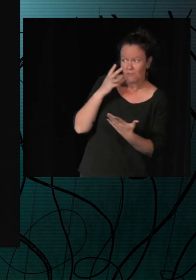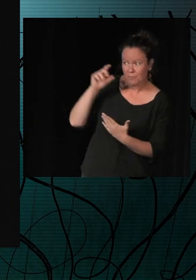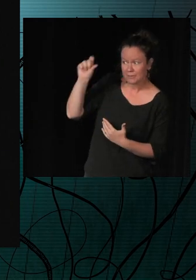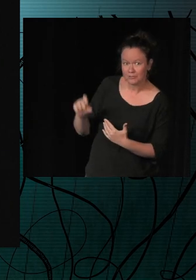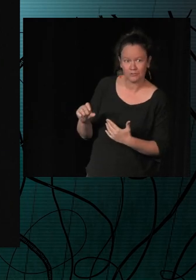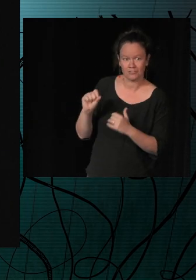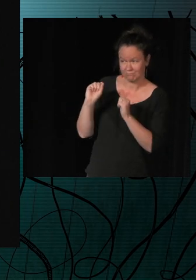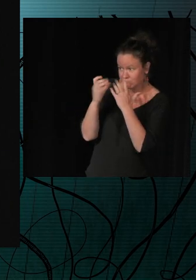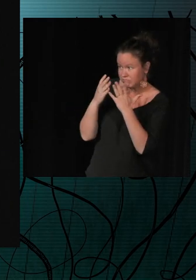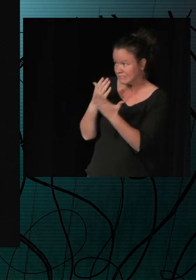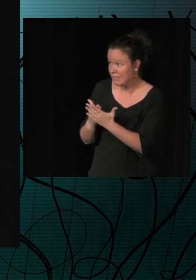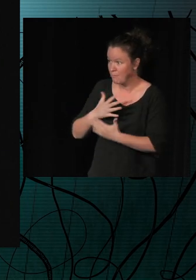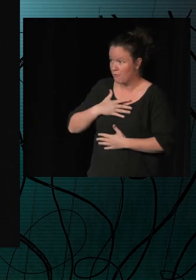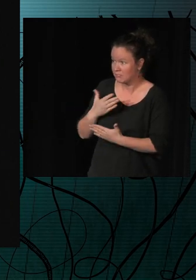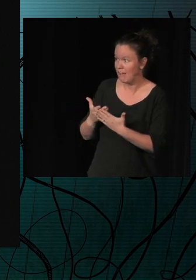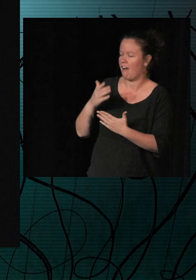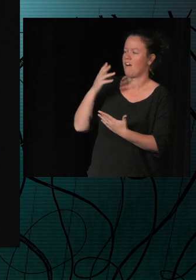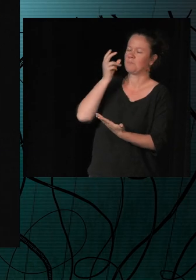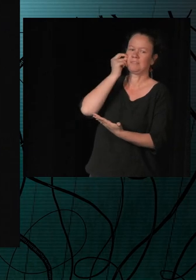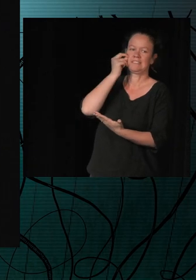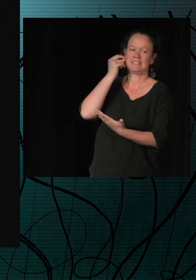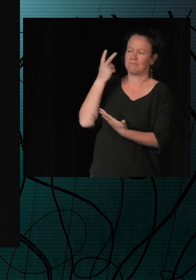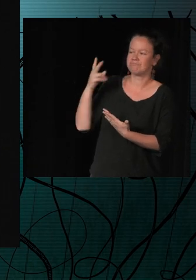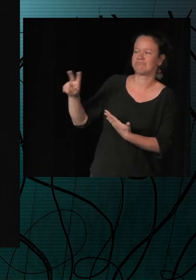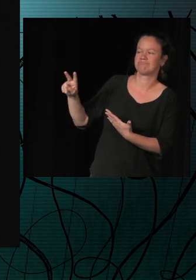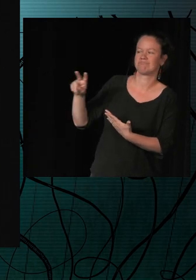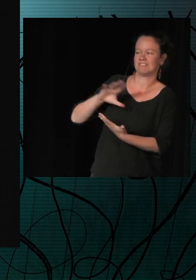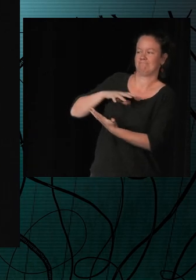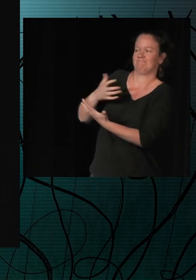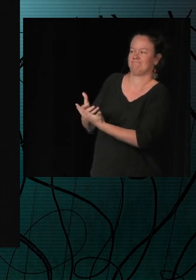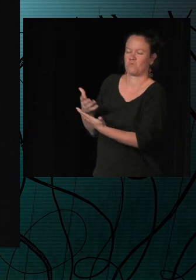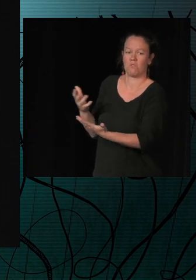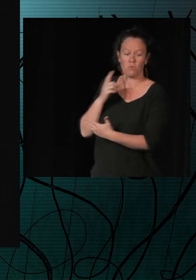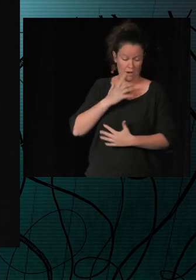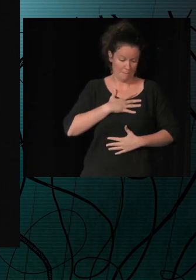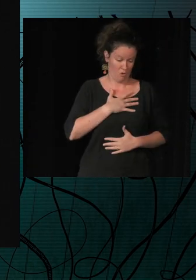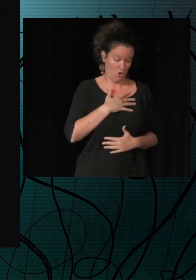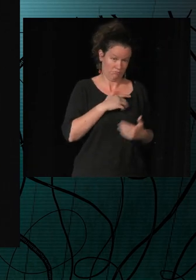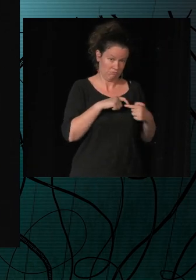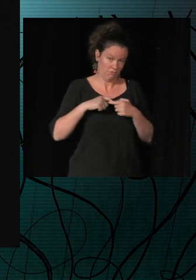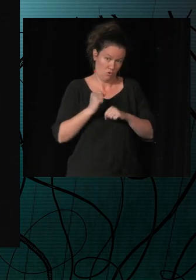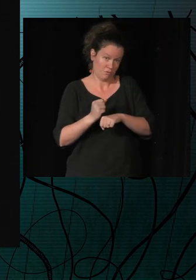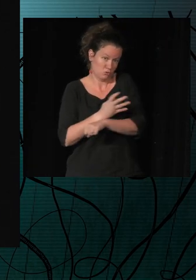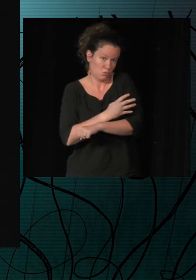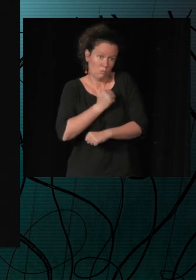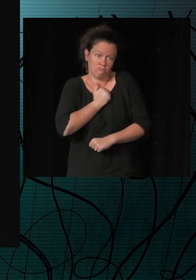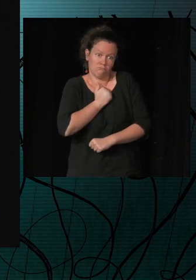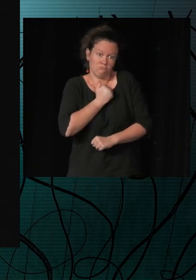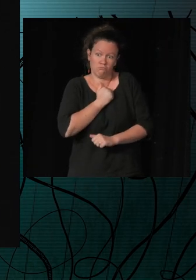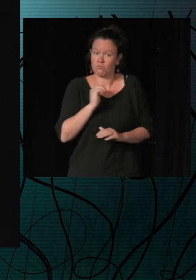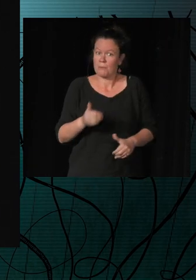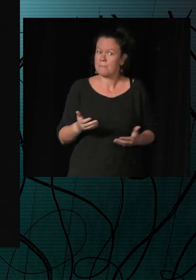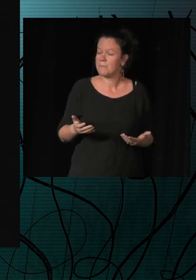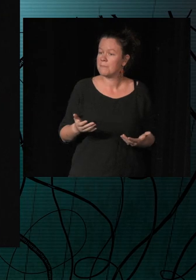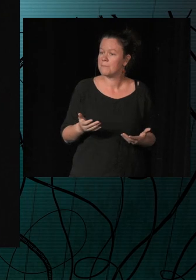de peur des autres parce que en fait effectivement la peur c'est quelque chose qui est très intime indéiablement mais nos peurs se construisent aussi